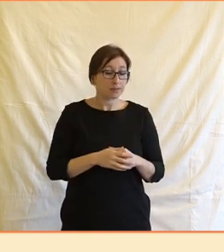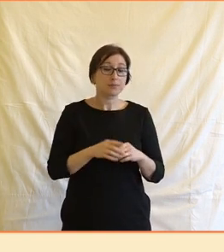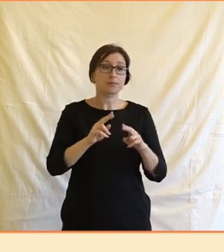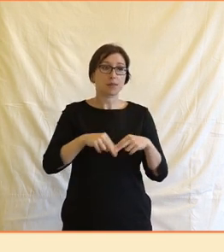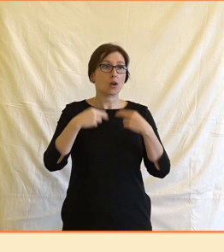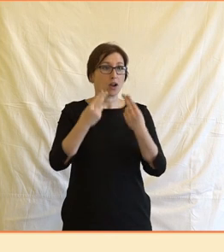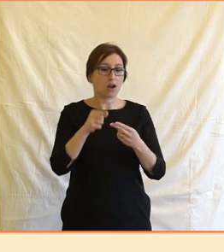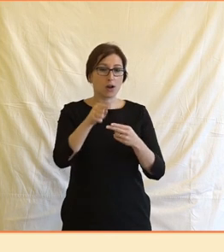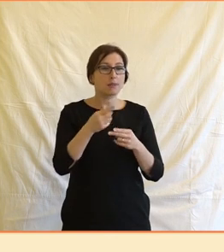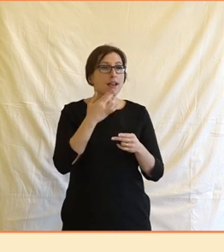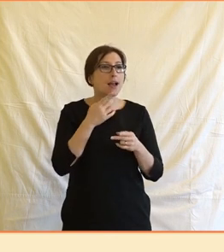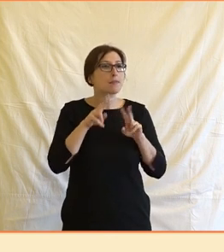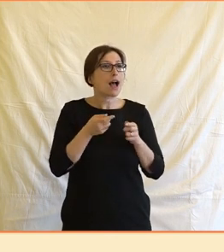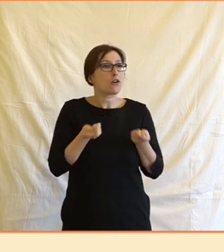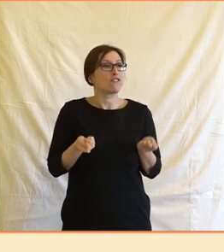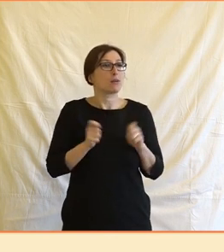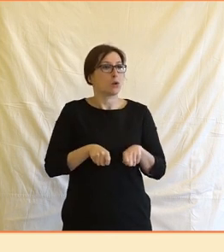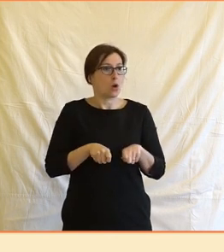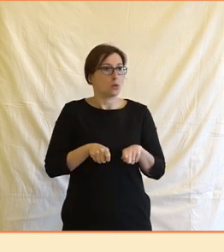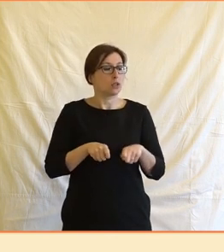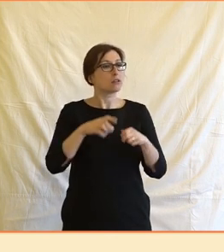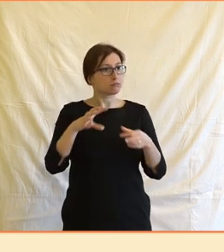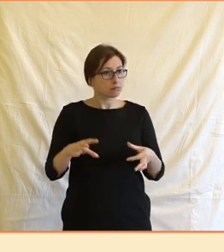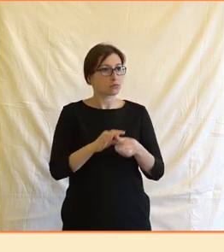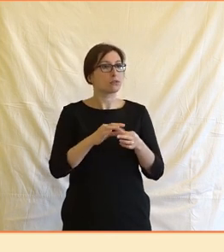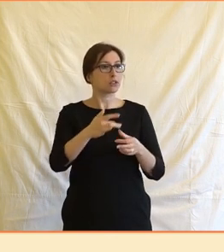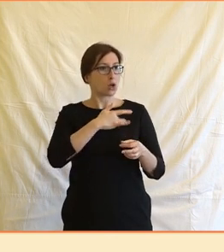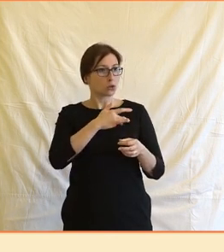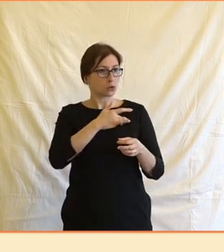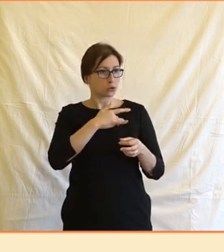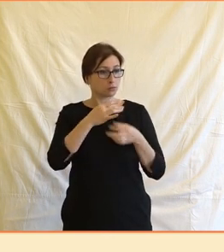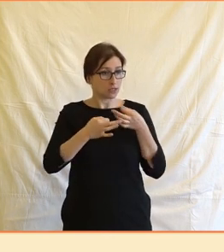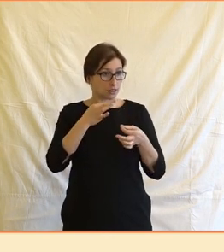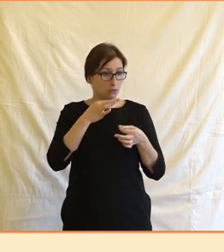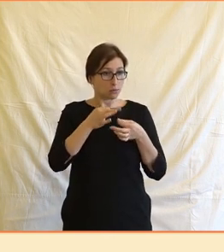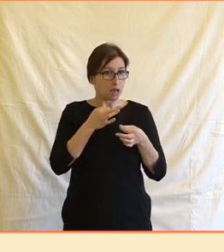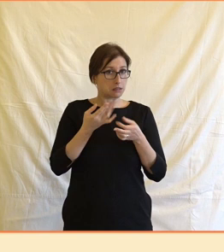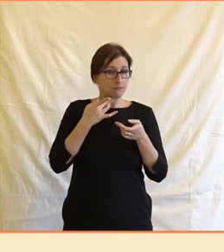pro právo na vypnutí personalizace, s kterým souhlasí celkem